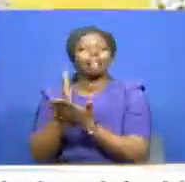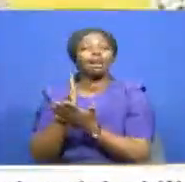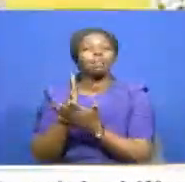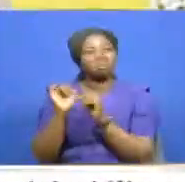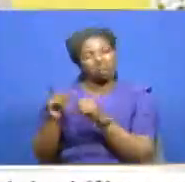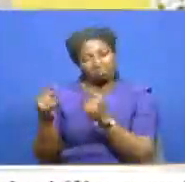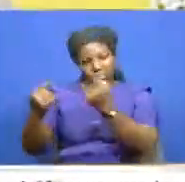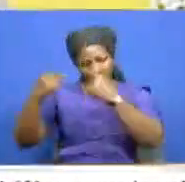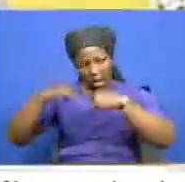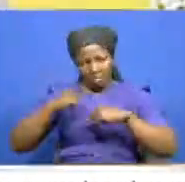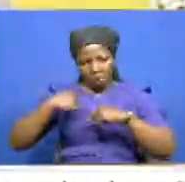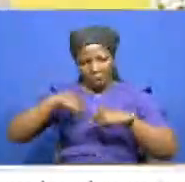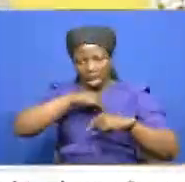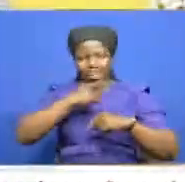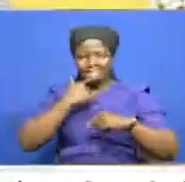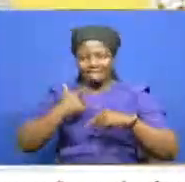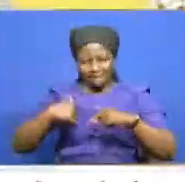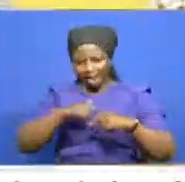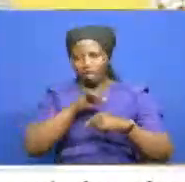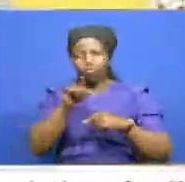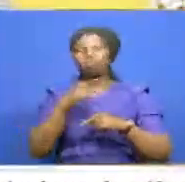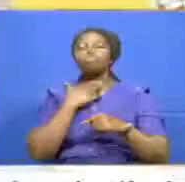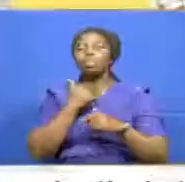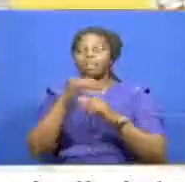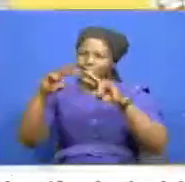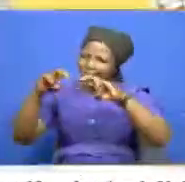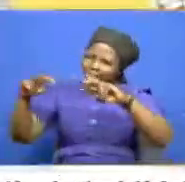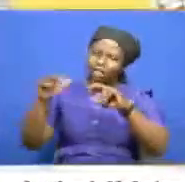research unataka ufanyiwe, na pia tutakuwa